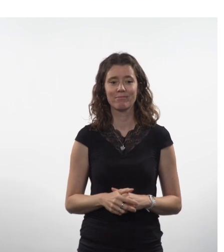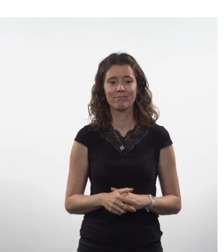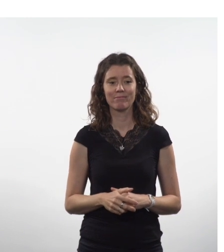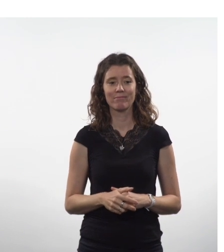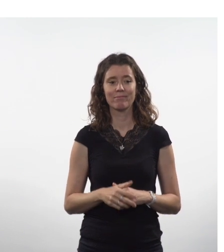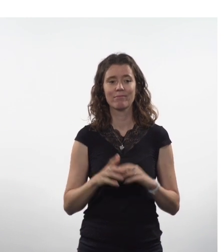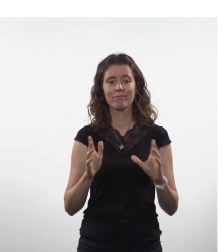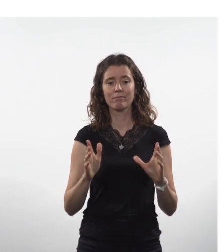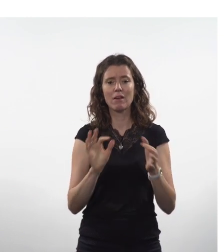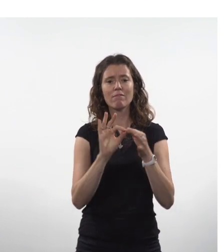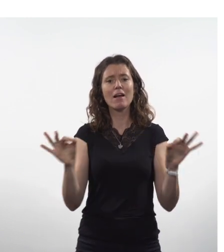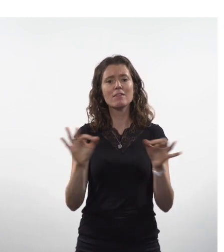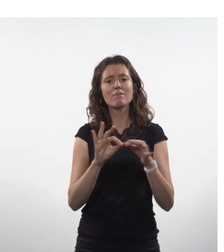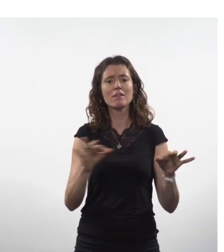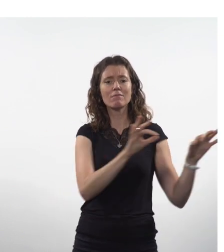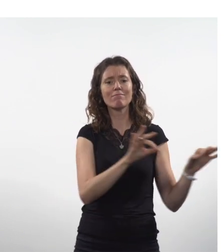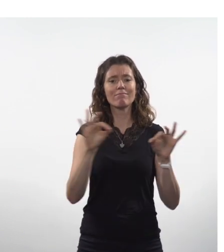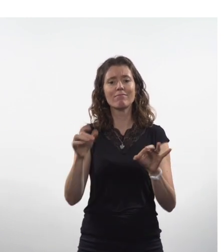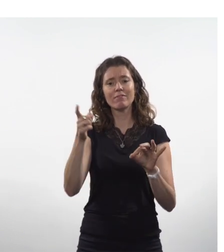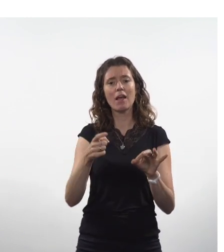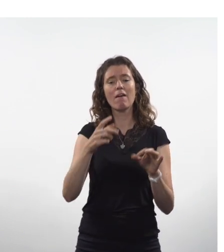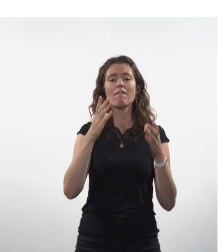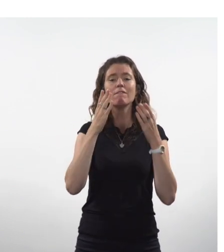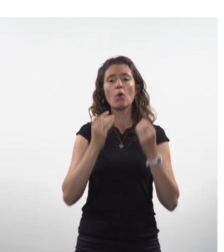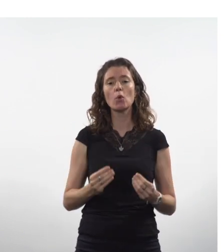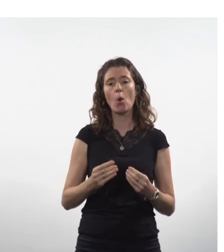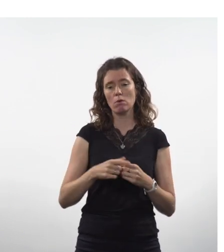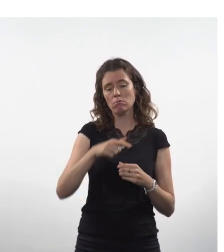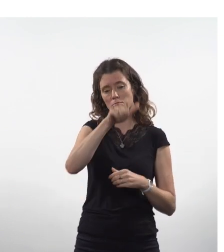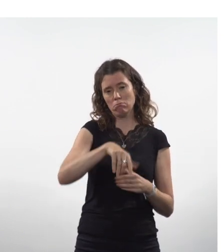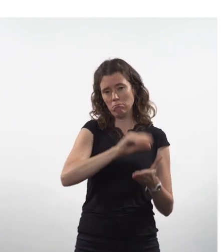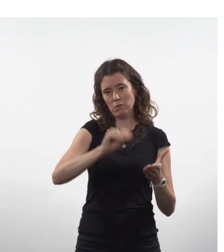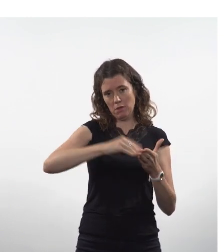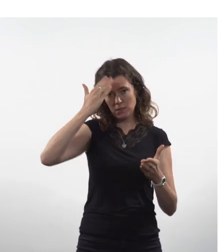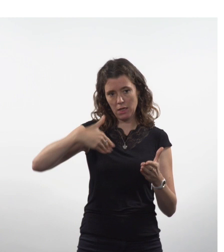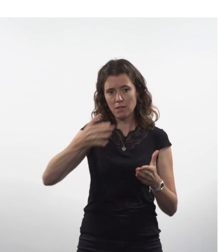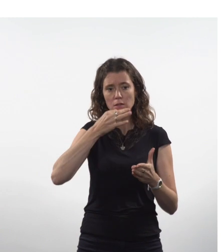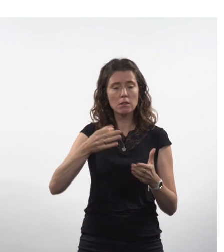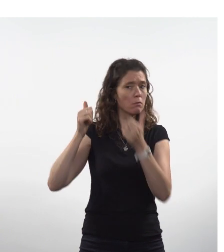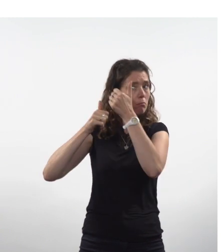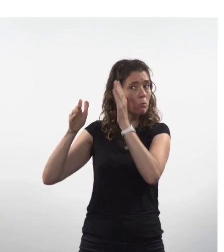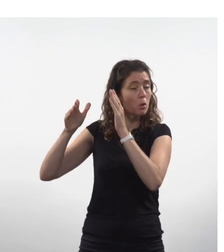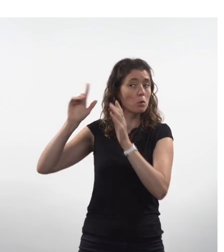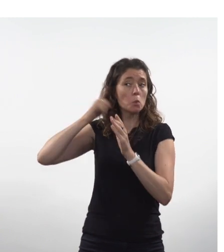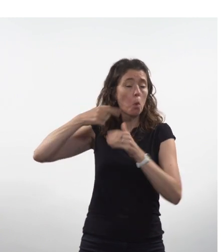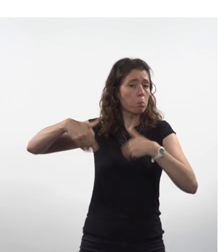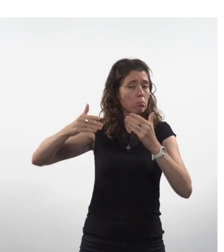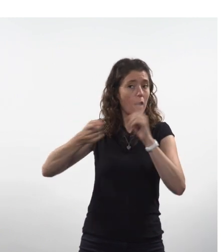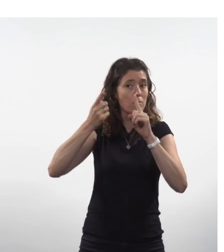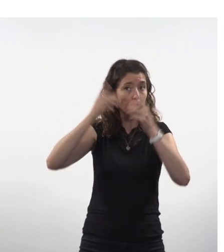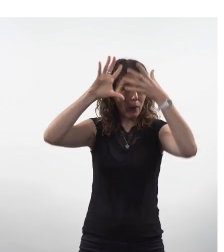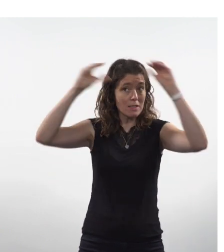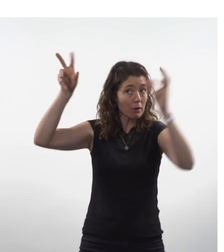Alors, deux petites citations, une de Victor Hugo, qui est un écrivain français célèbre, qui a écrit très tôt «Qu'importe la surdité de l'oreille quand l'esprit entend».